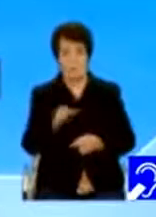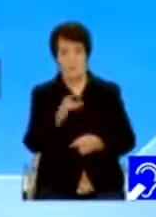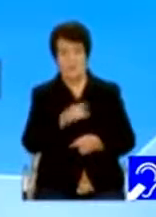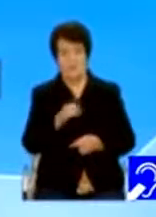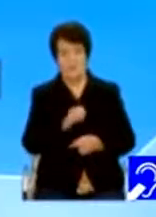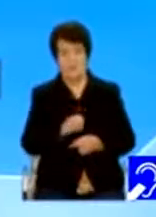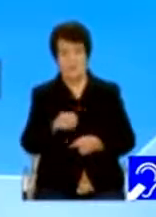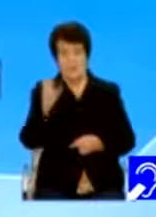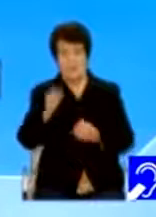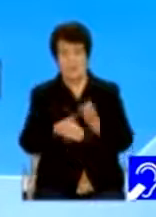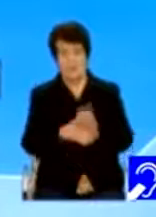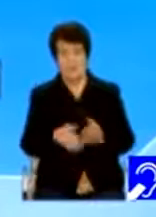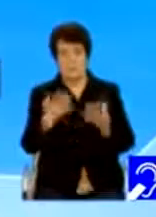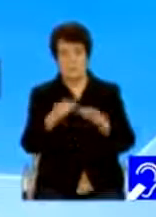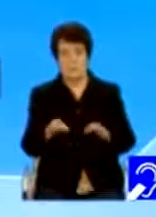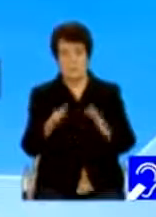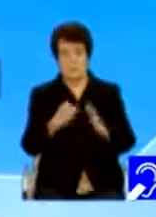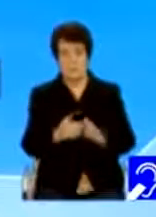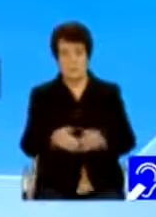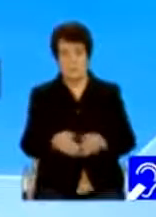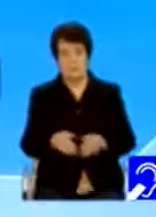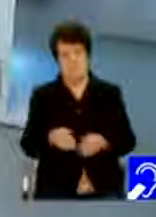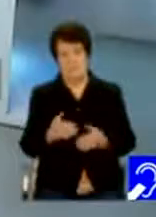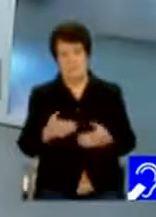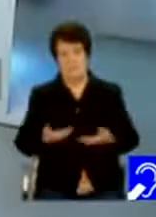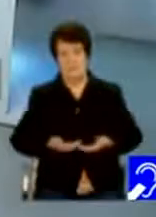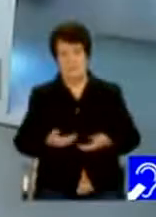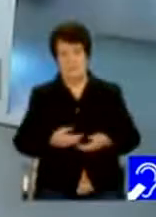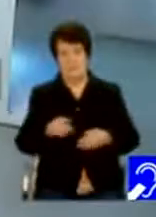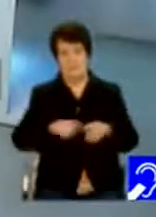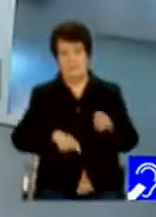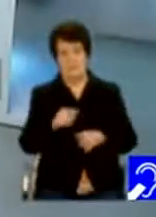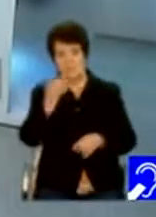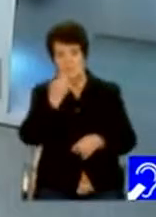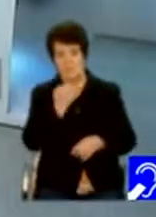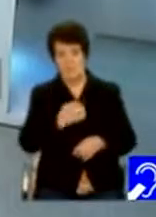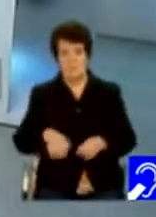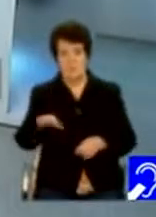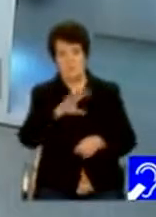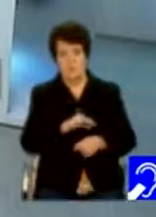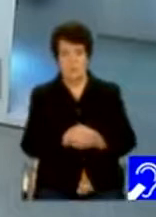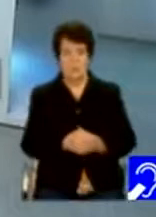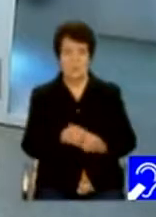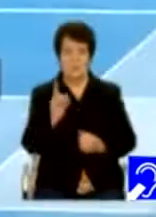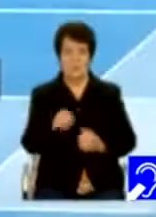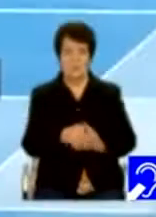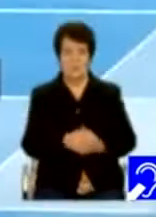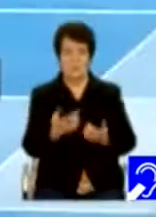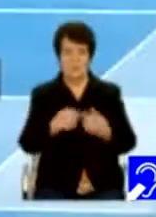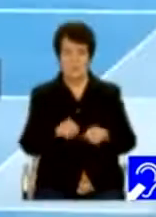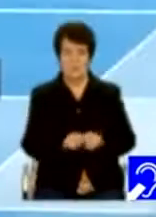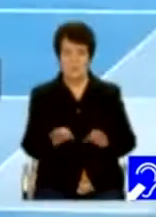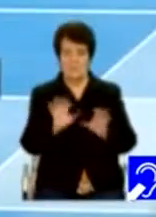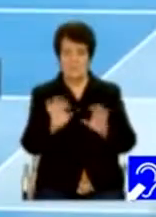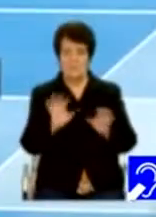11 vă îndemn să votați democrația acasă. Trăiască neamul! Vă mulțumesc tuturor, vă mulțumesc pentru această